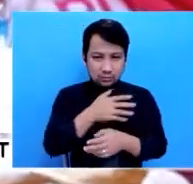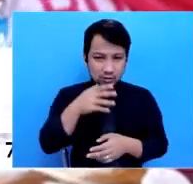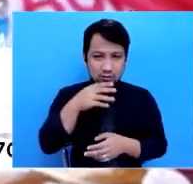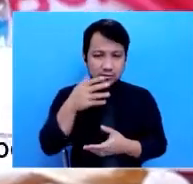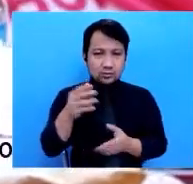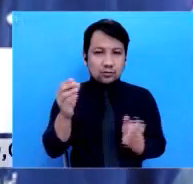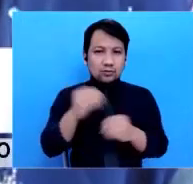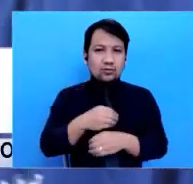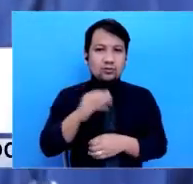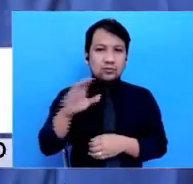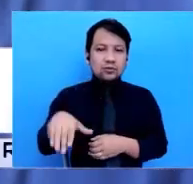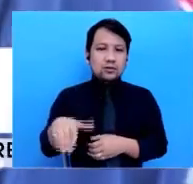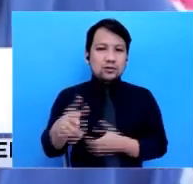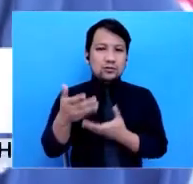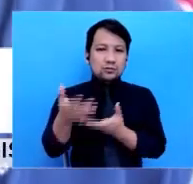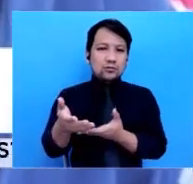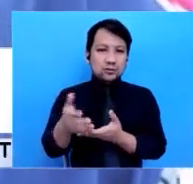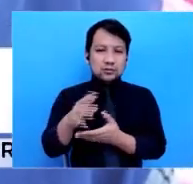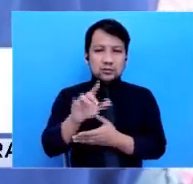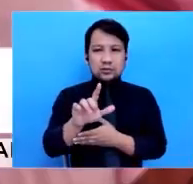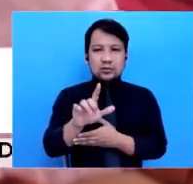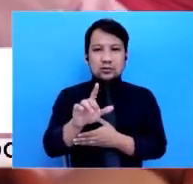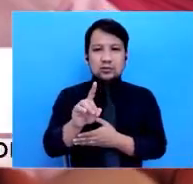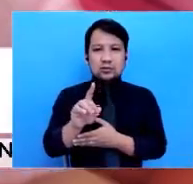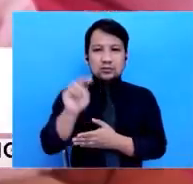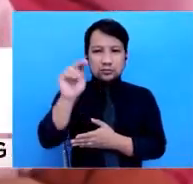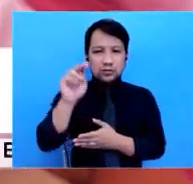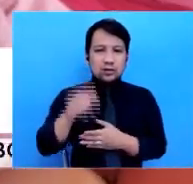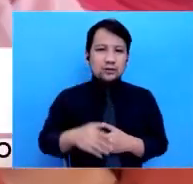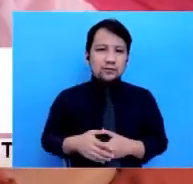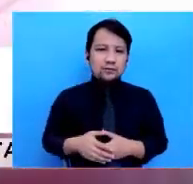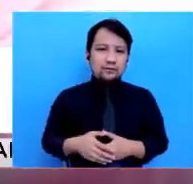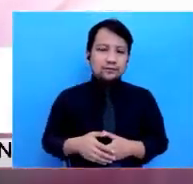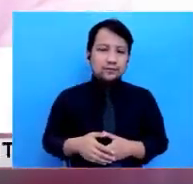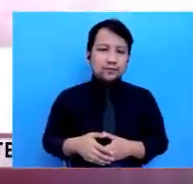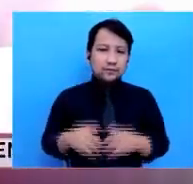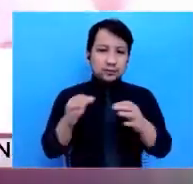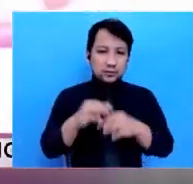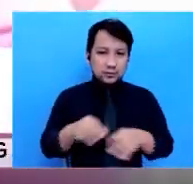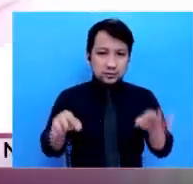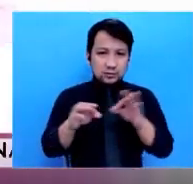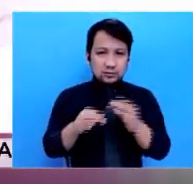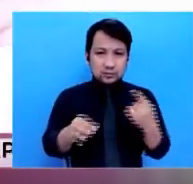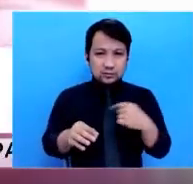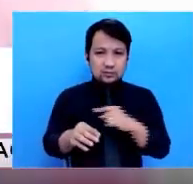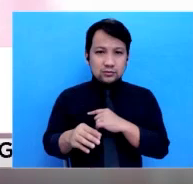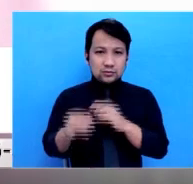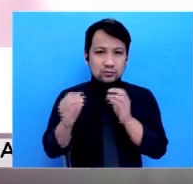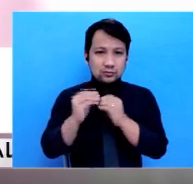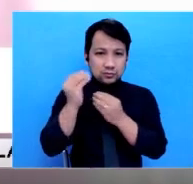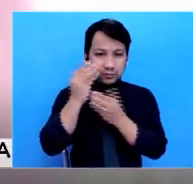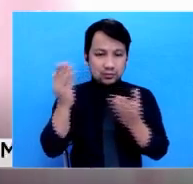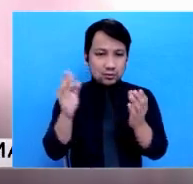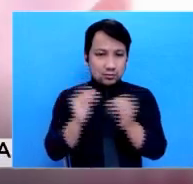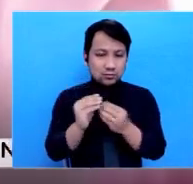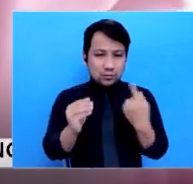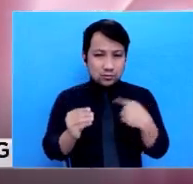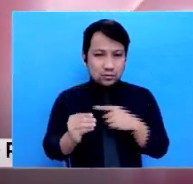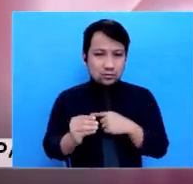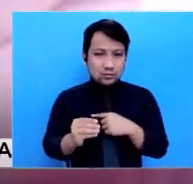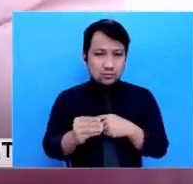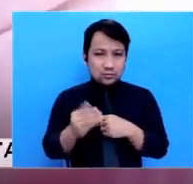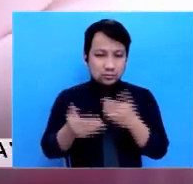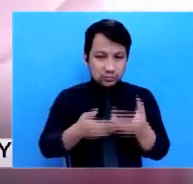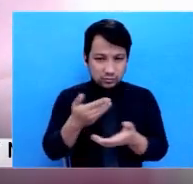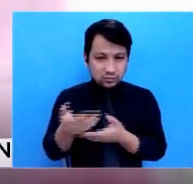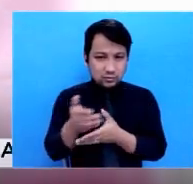Vice President sa Tangkal Lanao del Norte. Ang dapat na ginagawa namin, mas lagi kaming nakikiusap,